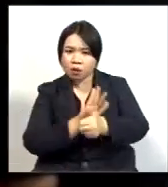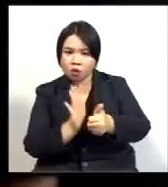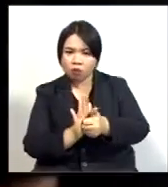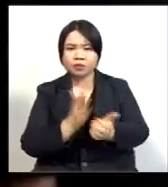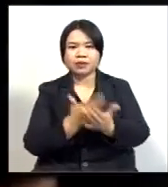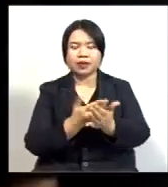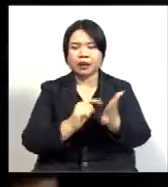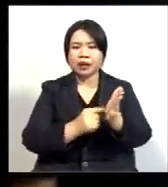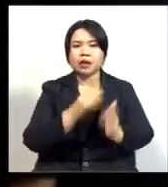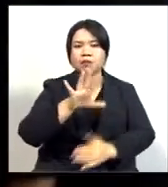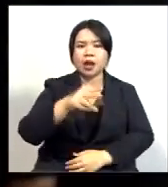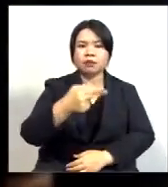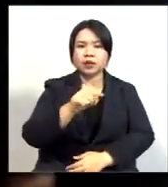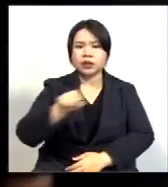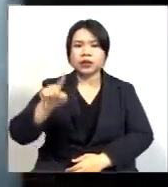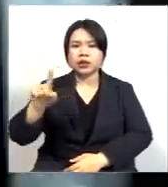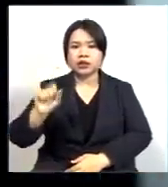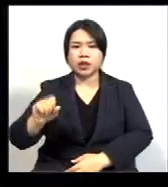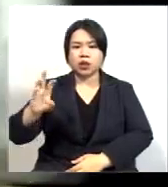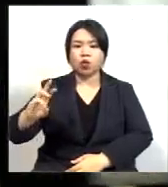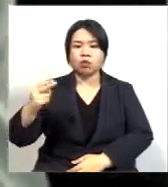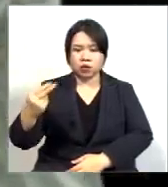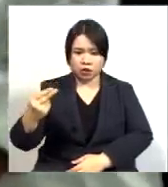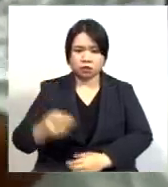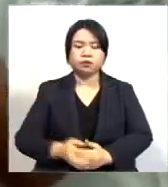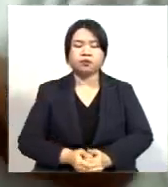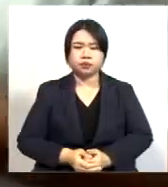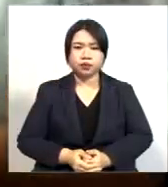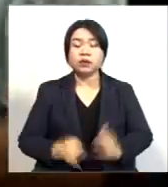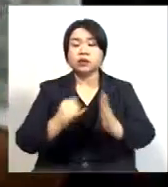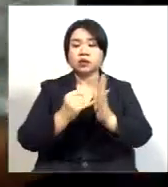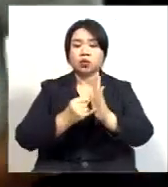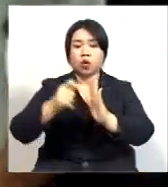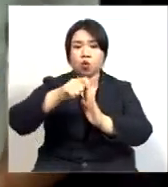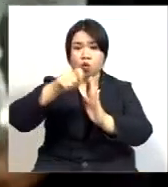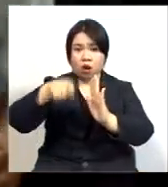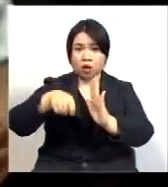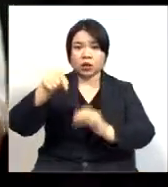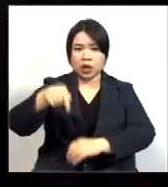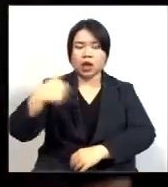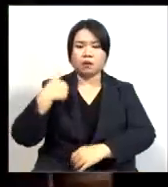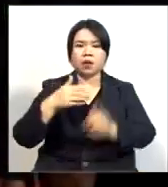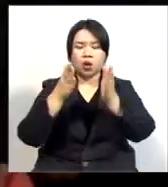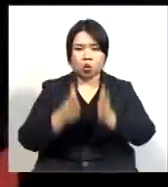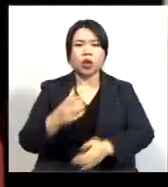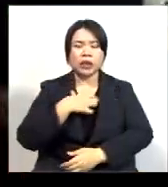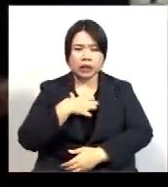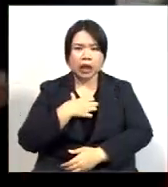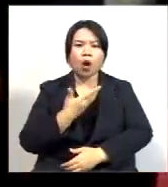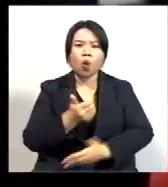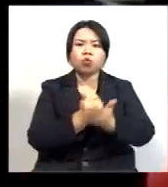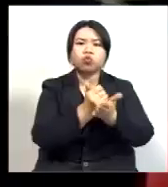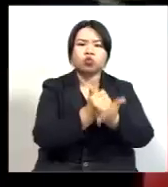50,000 บาทไปจนถึง 160,000 บาทส่วนจังหวัดนครราชสีมาค่ะเนื่องจากมีผู้ประสงค์จะช่วยเหลือผู้บาด